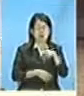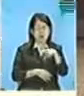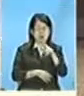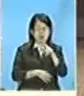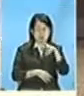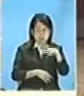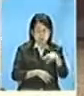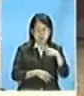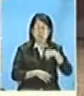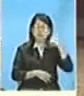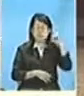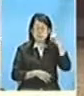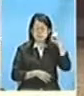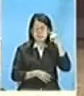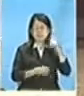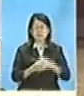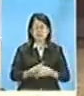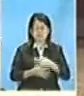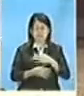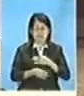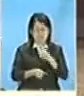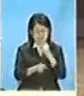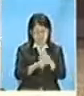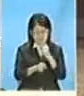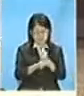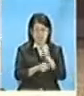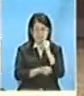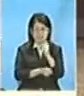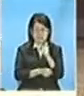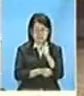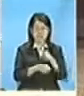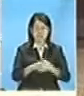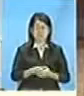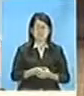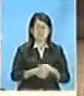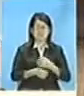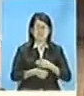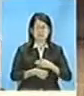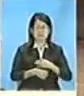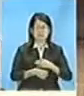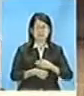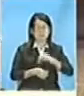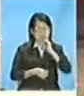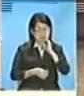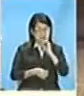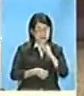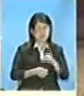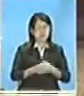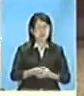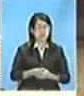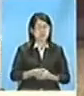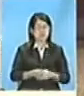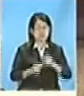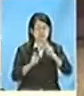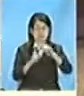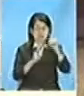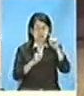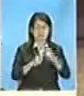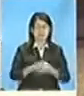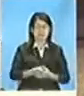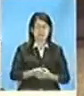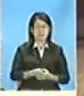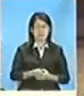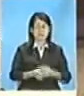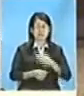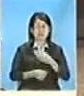าดิฉันจะสามารถทำงานในหน้าที่ดังกล่าวได้และขอแสดงจุดยืนดังนี้ประการที่หนึ่ง